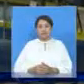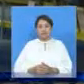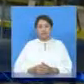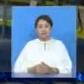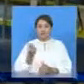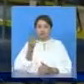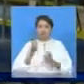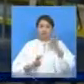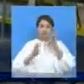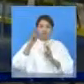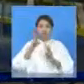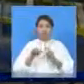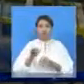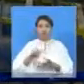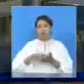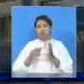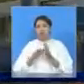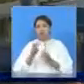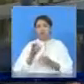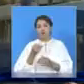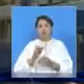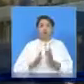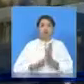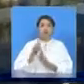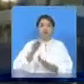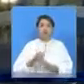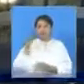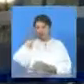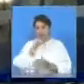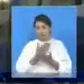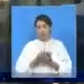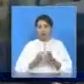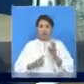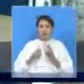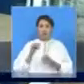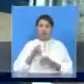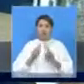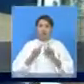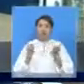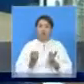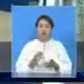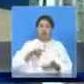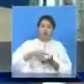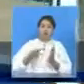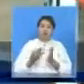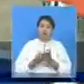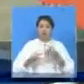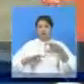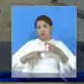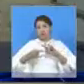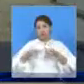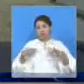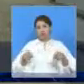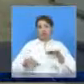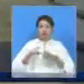Это небольшой завод по производству бетонных изделий в райцентре. Запущен в начале года. Здесь выпускают бетонные кольца для колодцев, кубические кирпичи разного